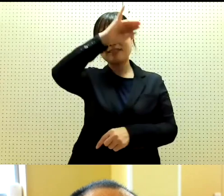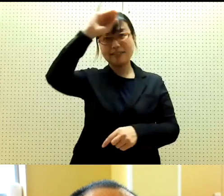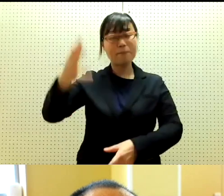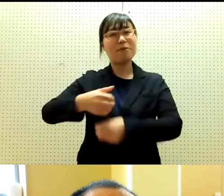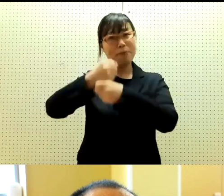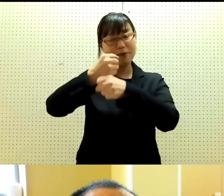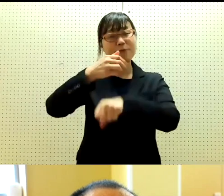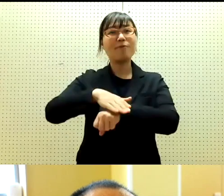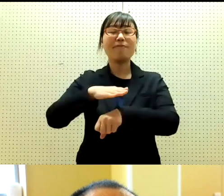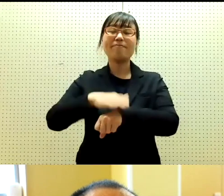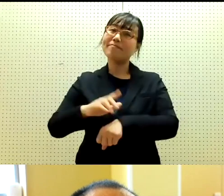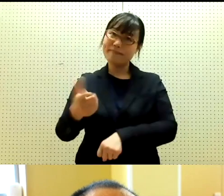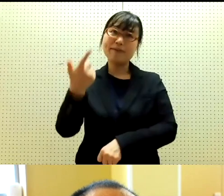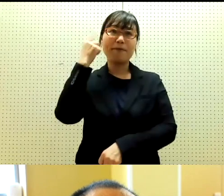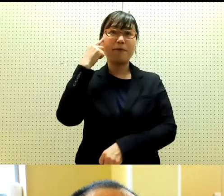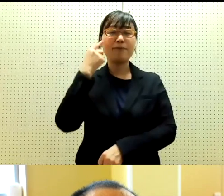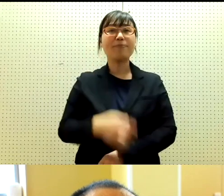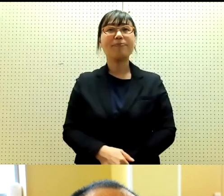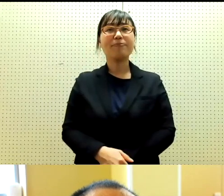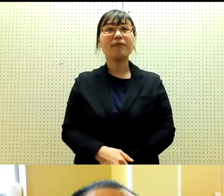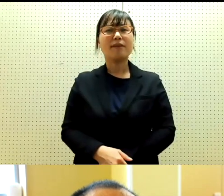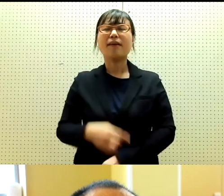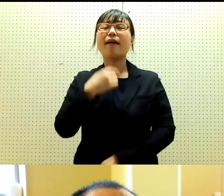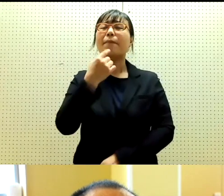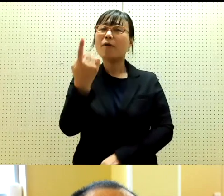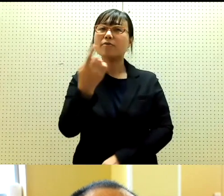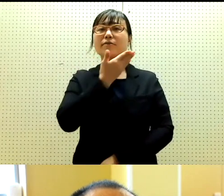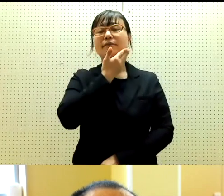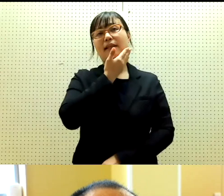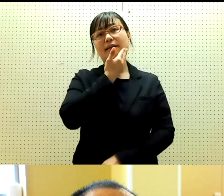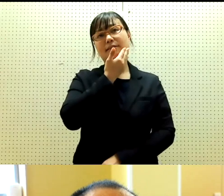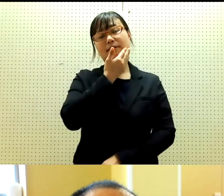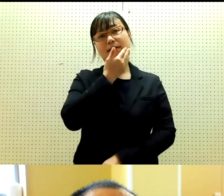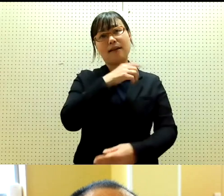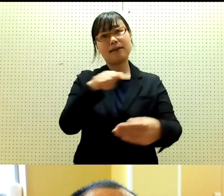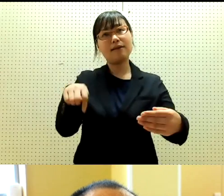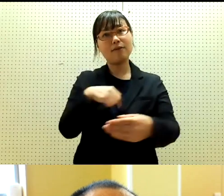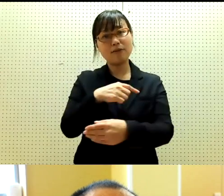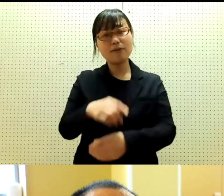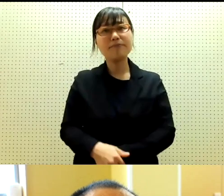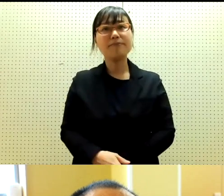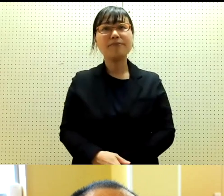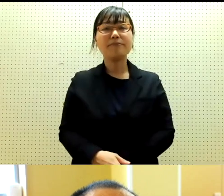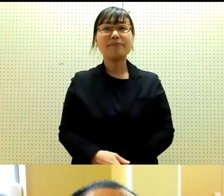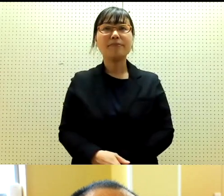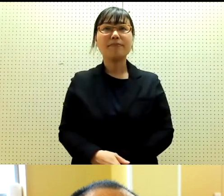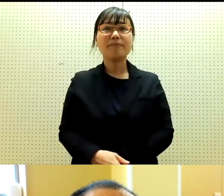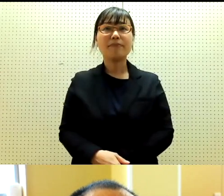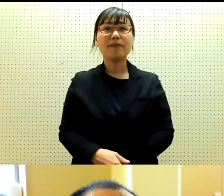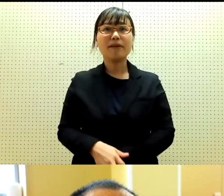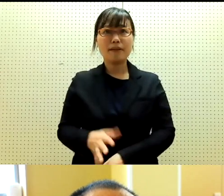います。で、あとね、もうこれの、もう一つね大事な話なんですけど、僕心理屋さんだから言うんですけど、道具